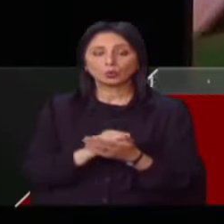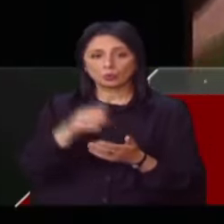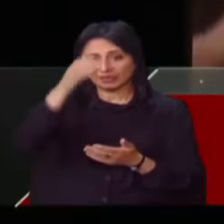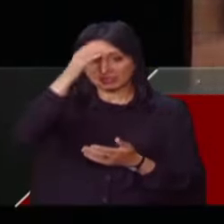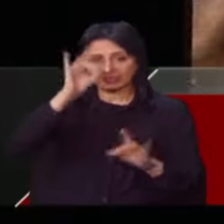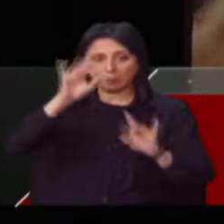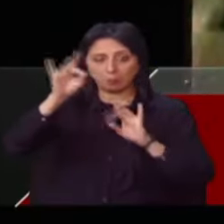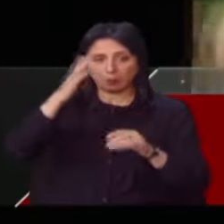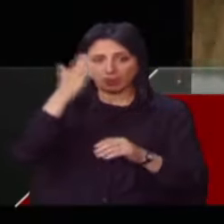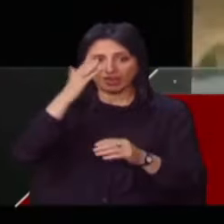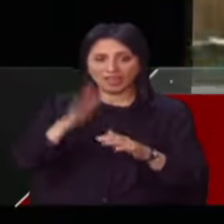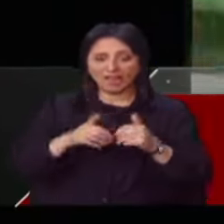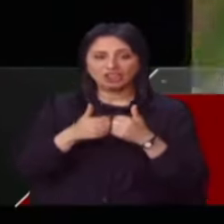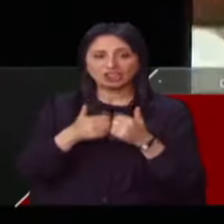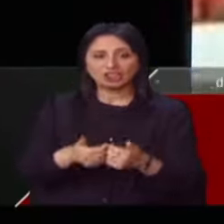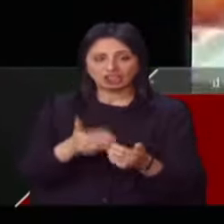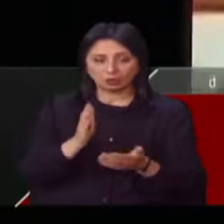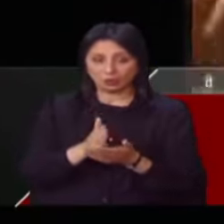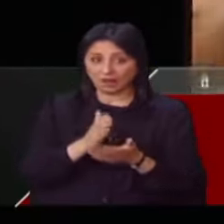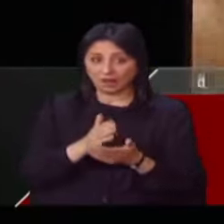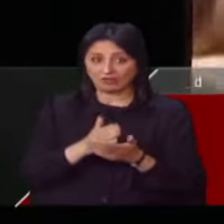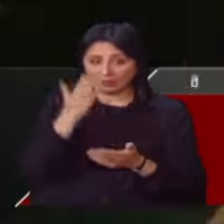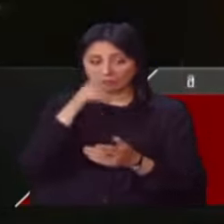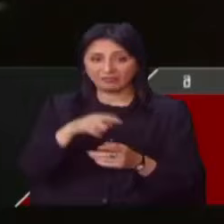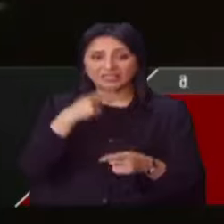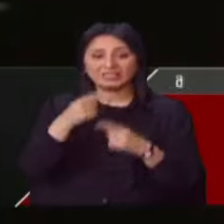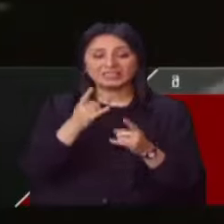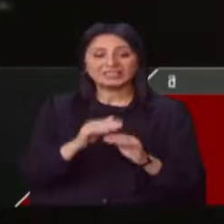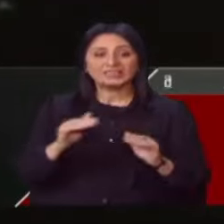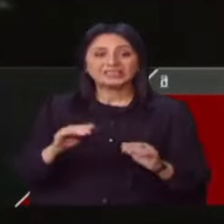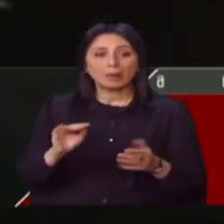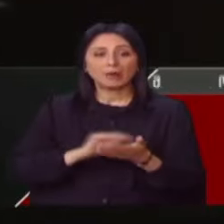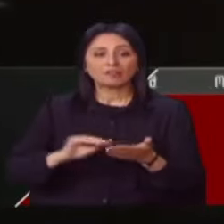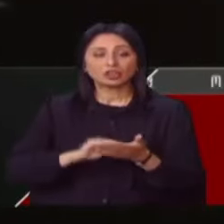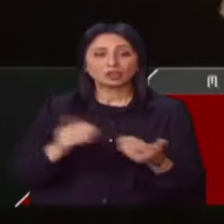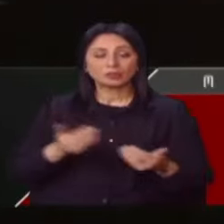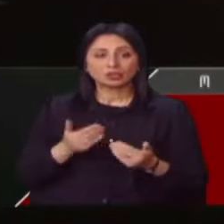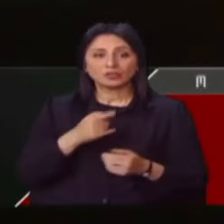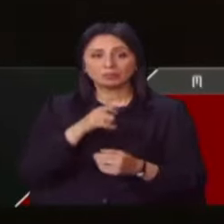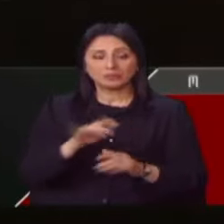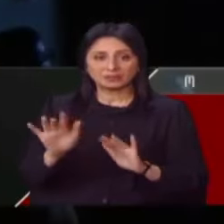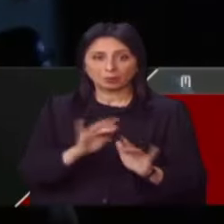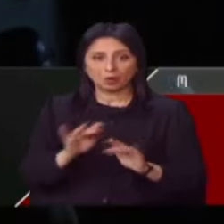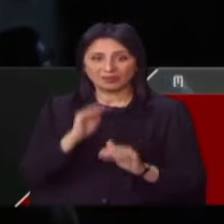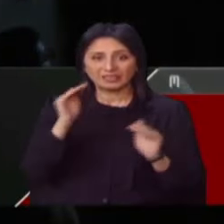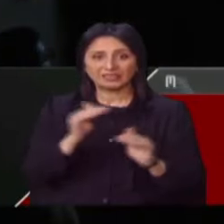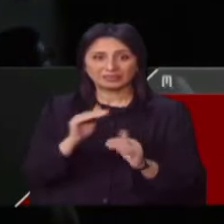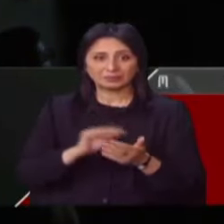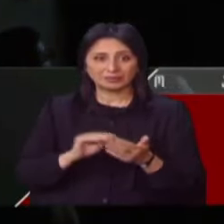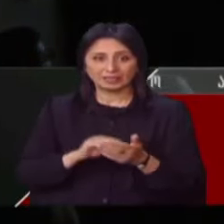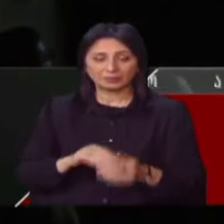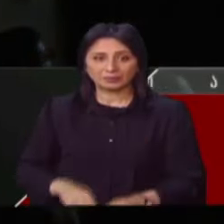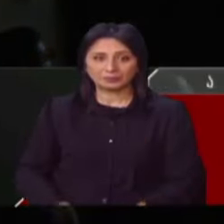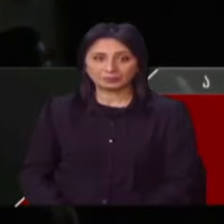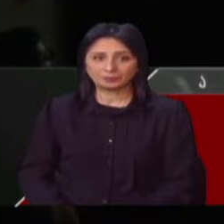სამეცნიერო პოპულარული კინოს ხელშეწყობას ისახავს მისდად. ფილმში საუბარია საბავშვო კომპოზიტორის ცხოვრებასა და მის შემოქმედებით ცხოვრებაზე. მე